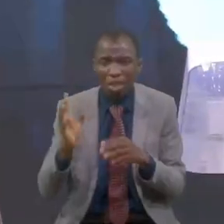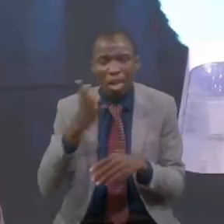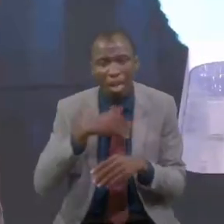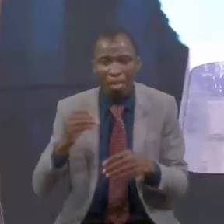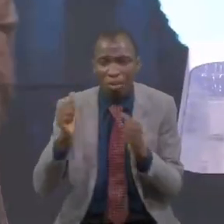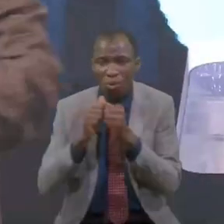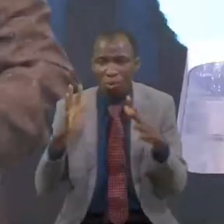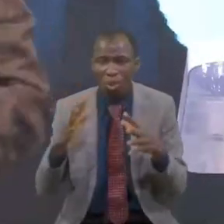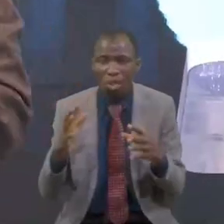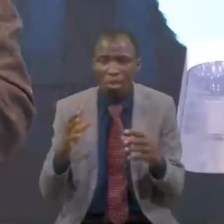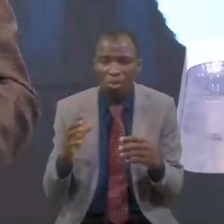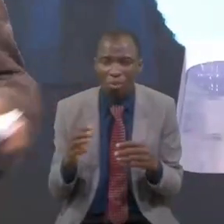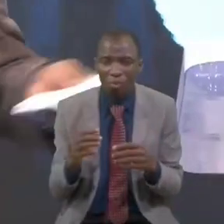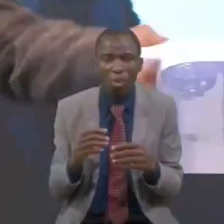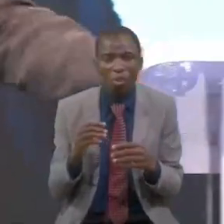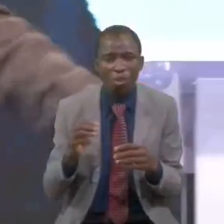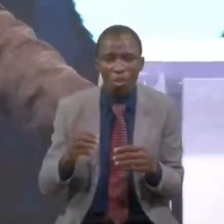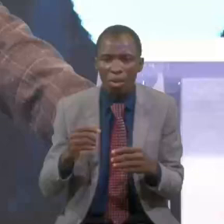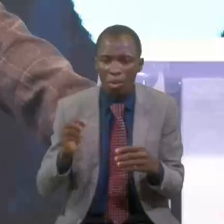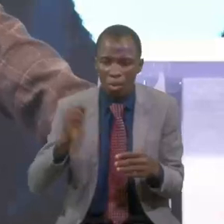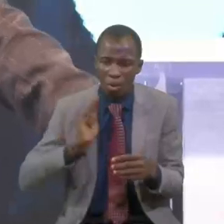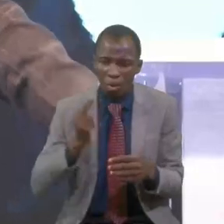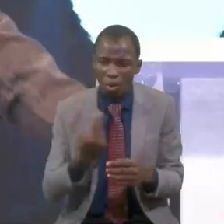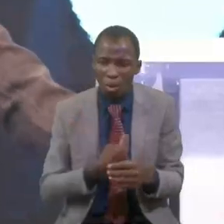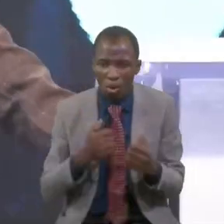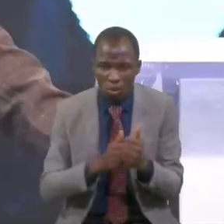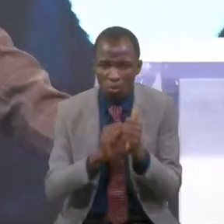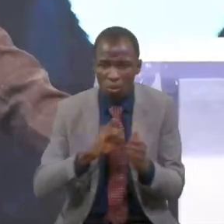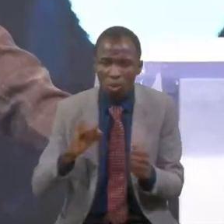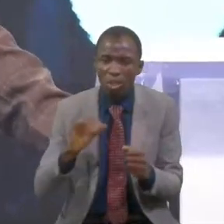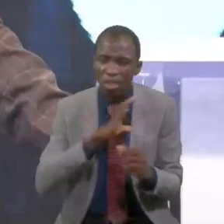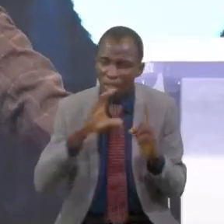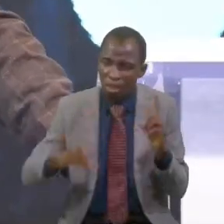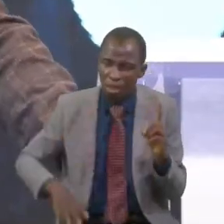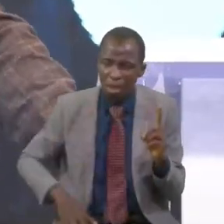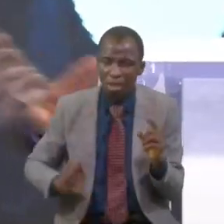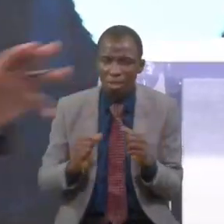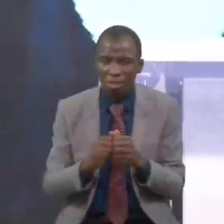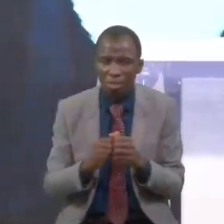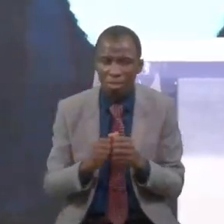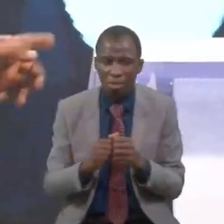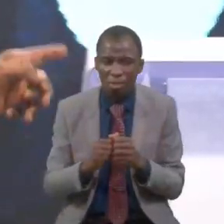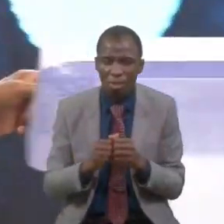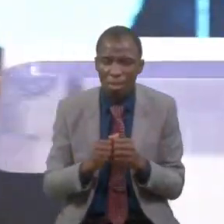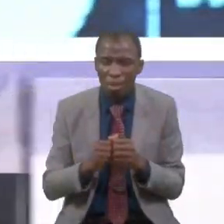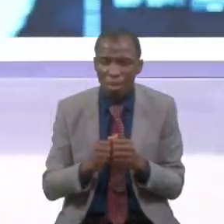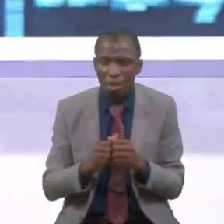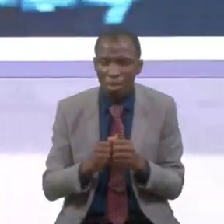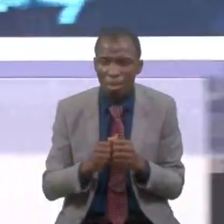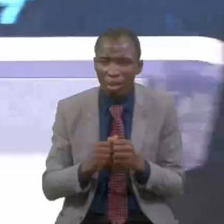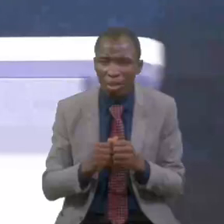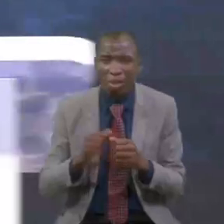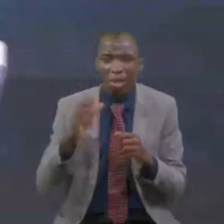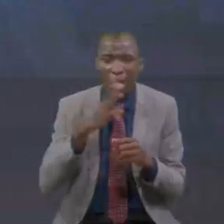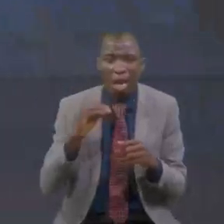nous allons maintenant vivre en suivant Christ j'ai décidé de suivre Jésus pas